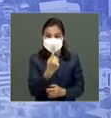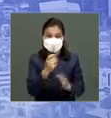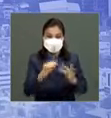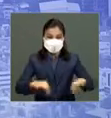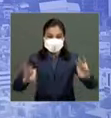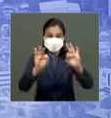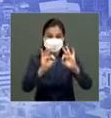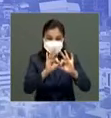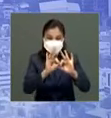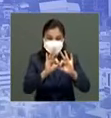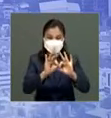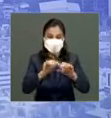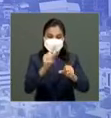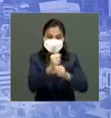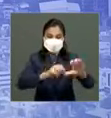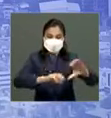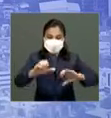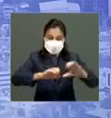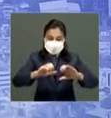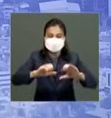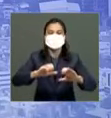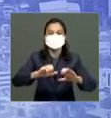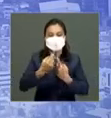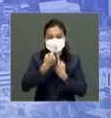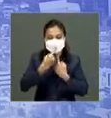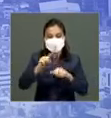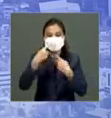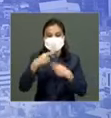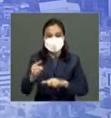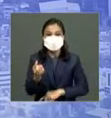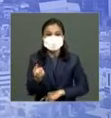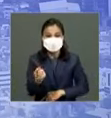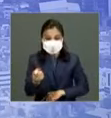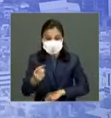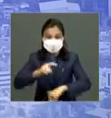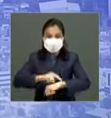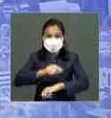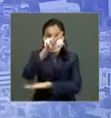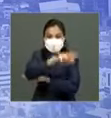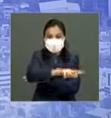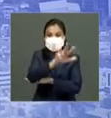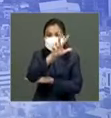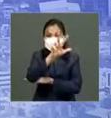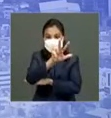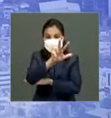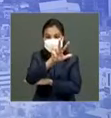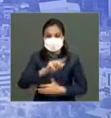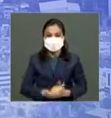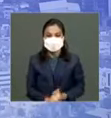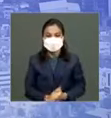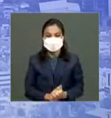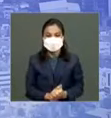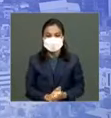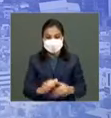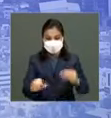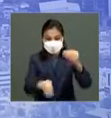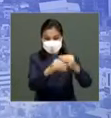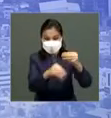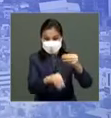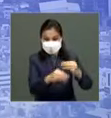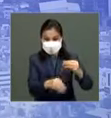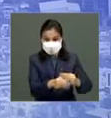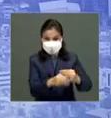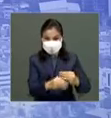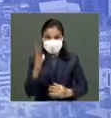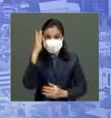งของการบูรณาการนี้มาตอบโดยตรงนะครับครับผมเดี๋ยวดื่นเดี๋ยวผมเสริมเติมเข้าไปนะครับอันนี้บอกเตรียมกันไว้พรุ่งนี้